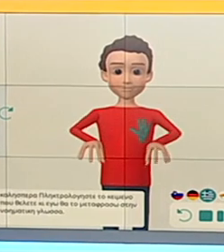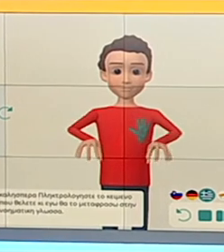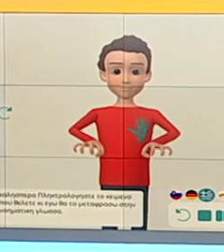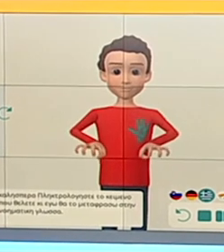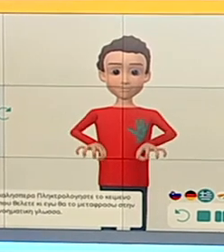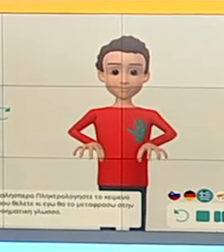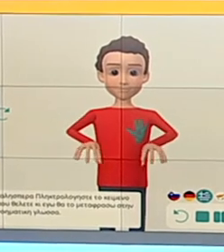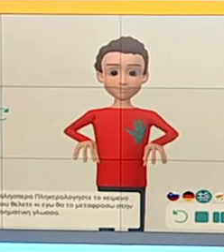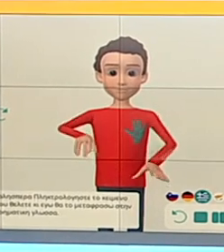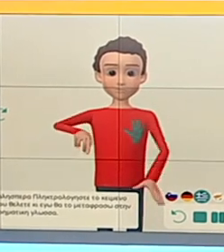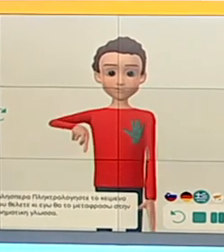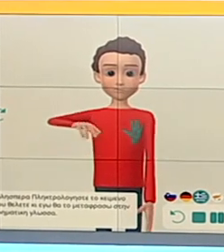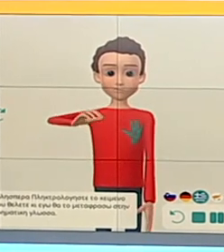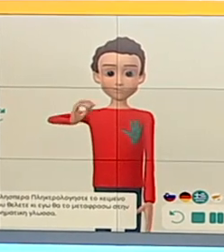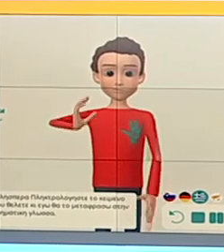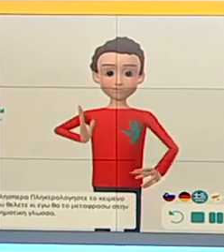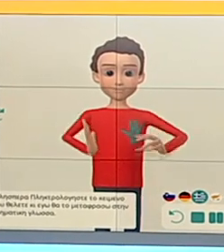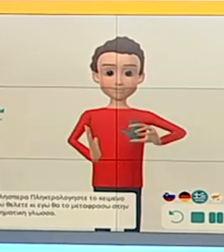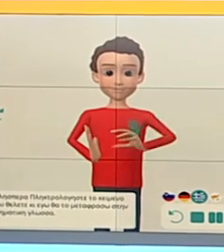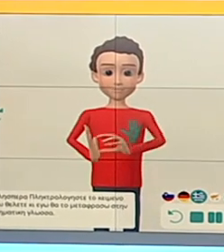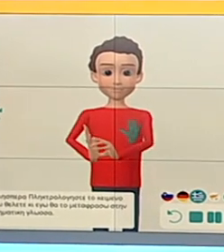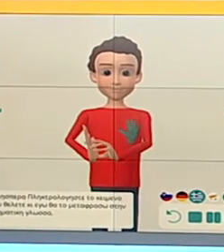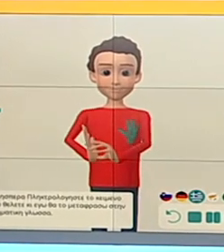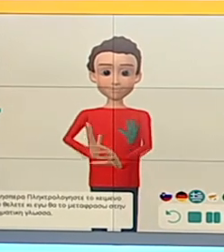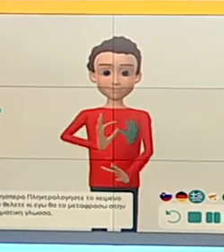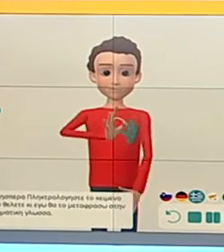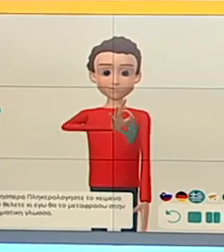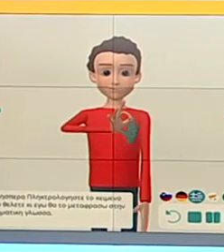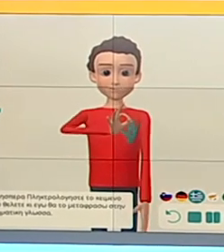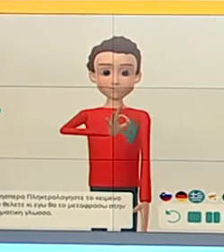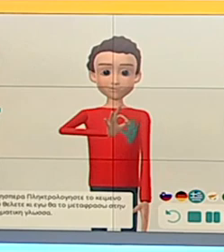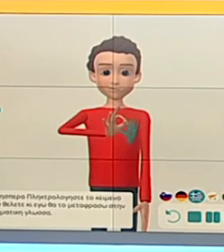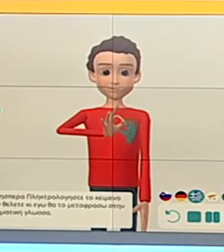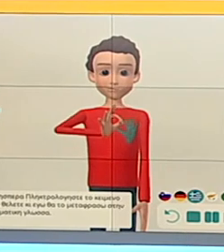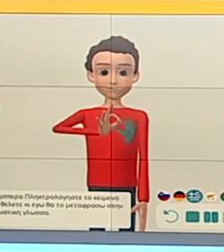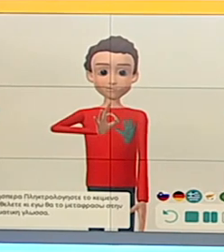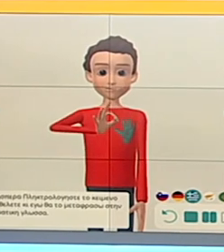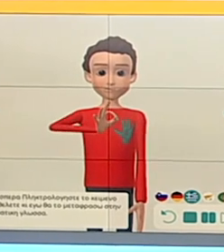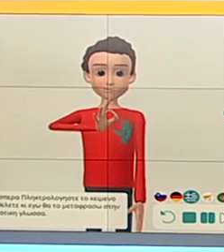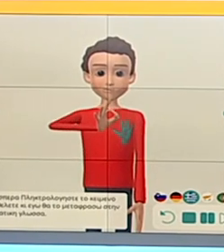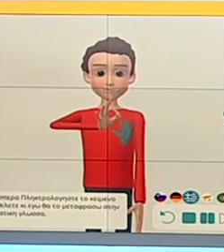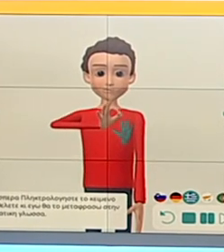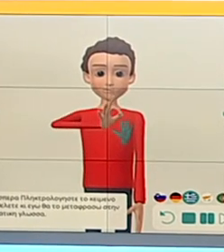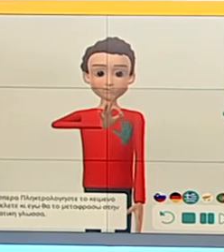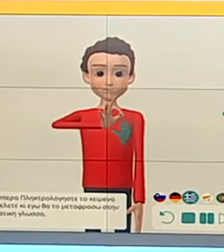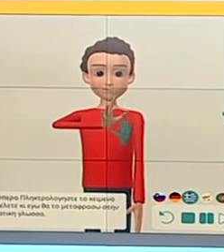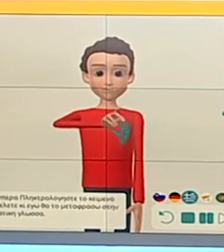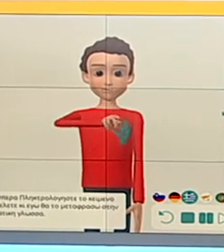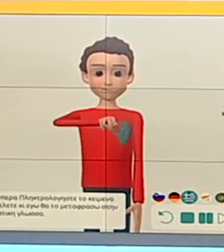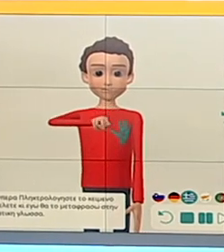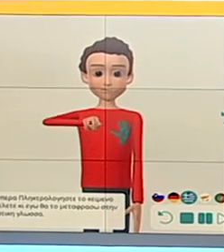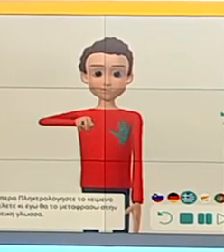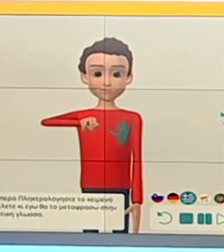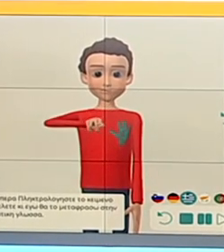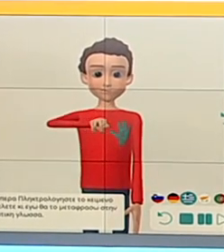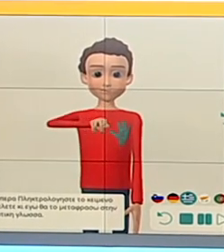ιδιαίτερη χαρά. Τι βλέπουμε αυτή τη στιγμή? Βλέπουμε ένα αβατάρ. Μάλιστα. Όπου? Καταρχάς να πω ότι αυτό